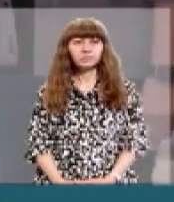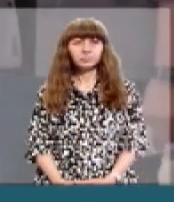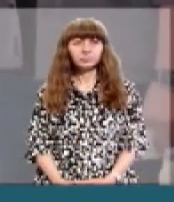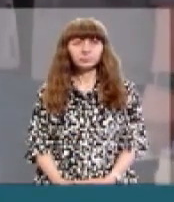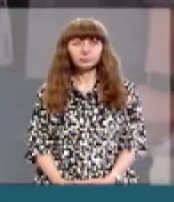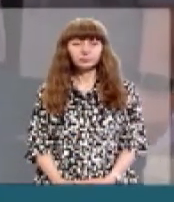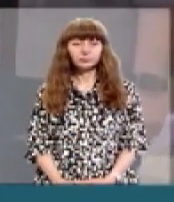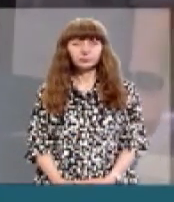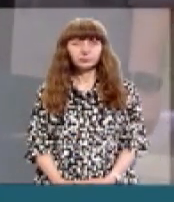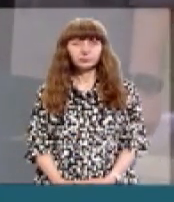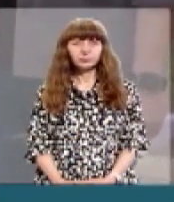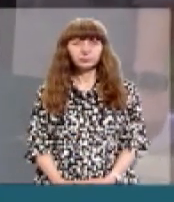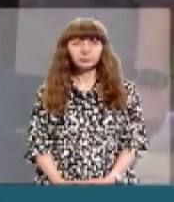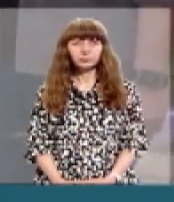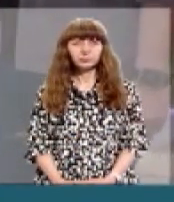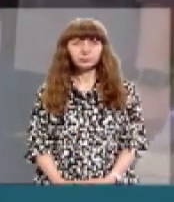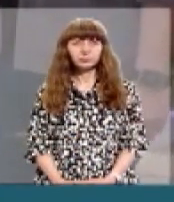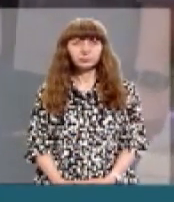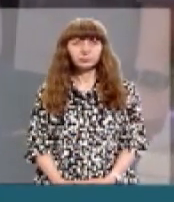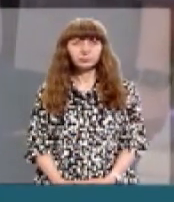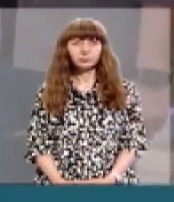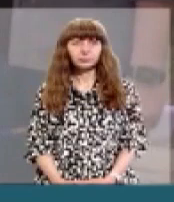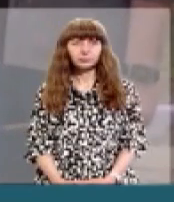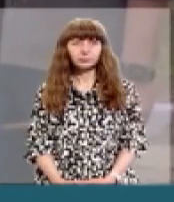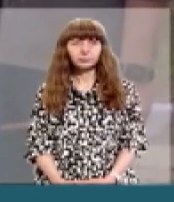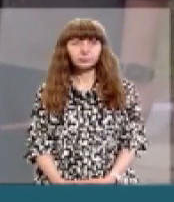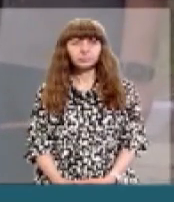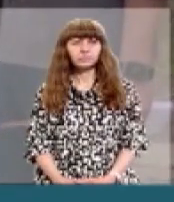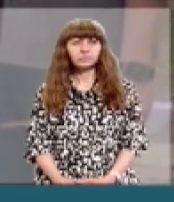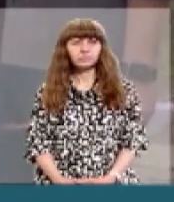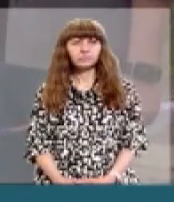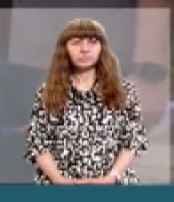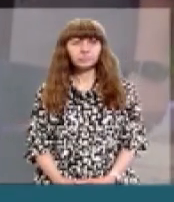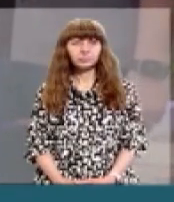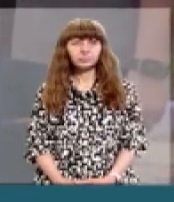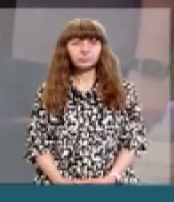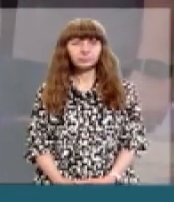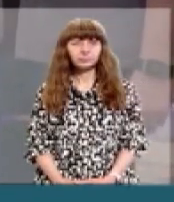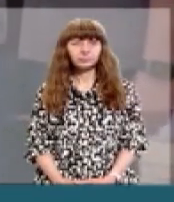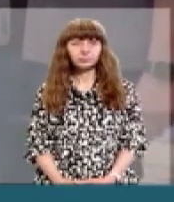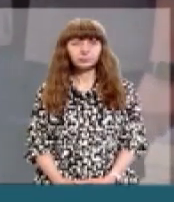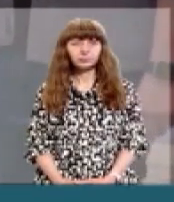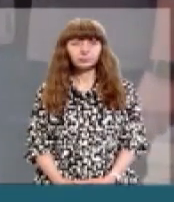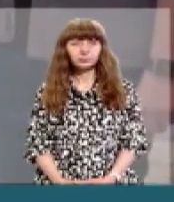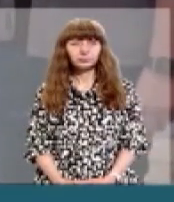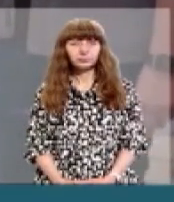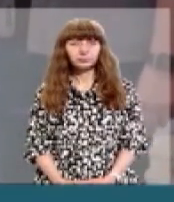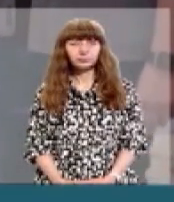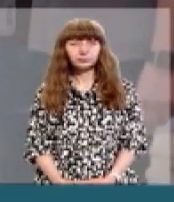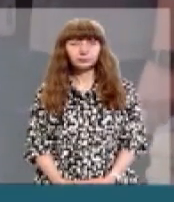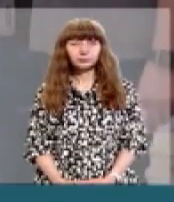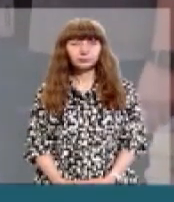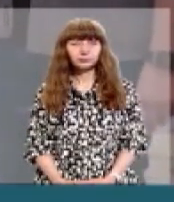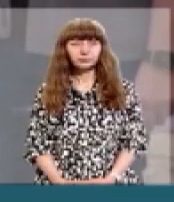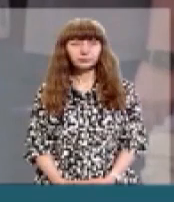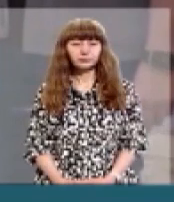Новый практически котельный, так, да, обеспечивать. Иначе все это работало бы не так уже эффективно, как нужно.